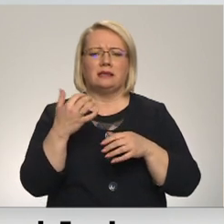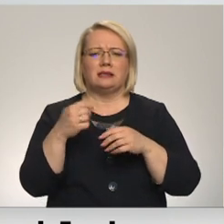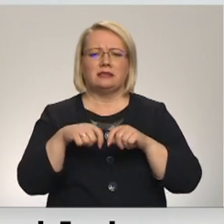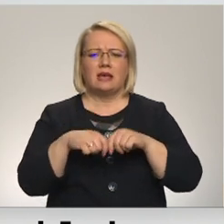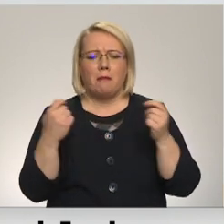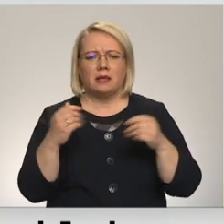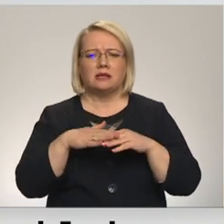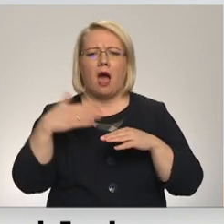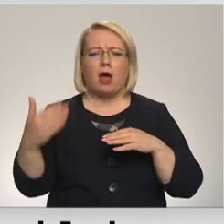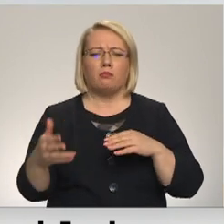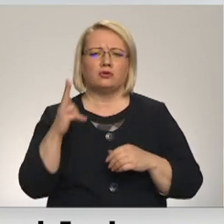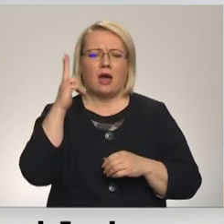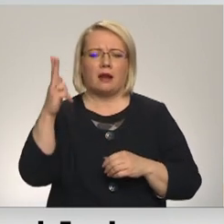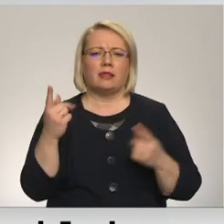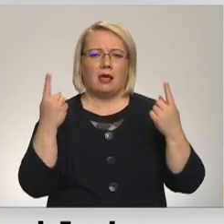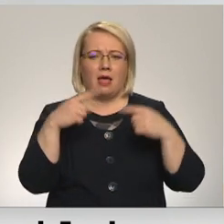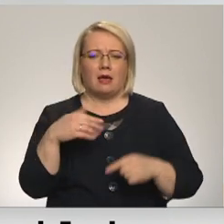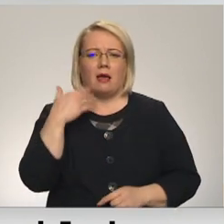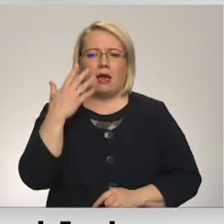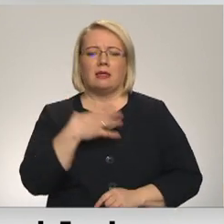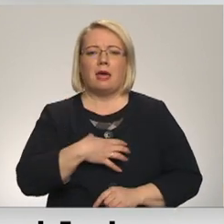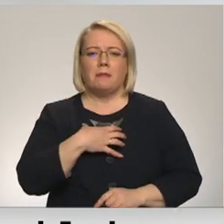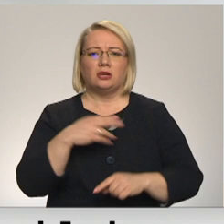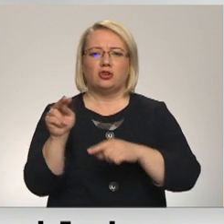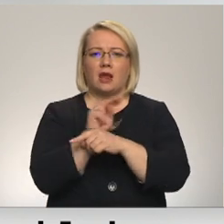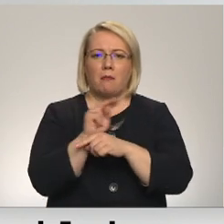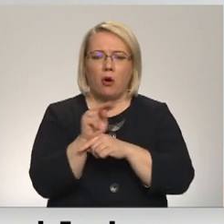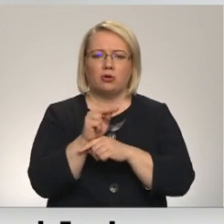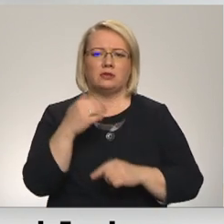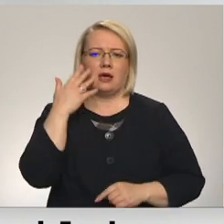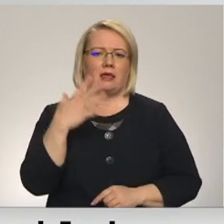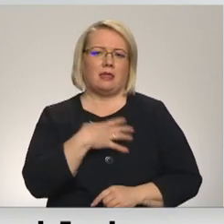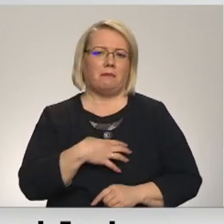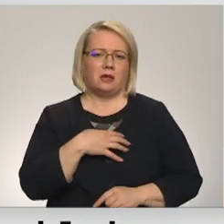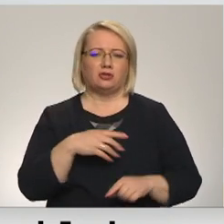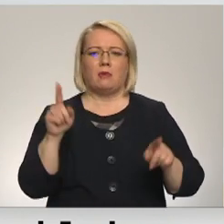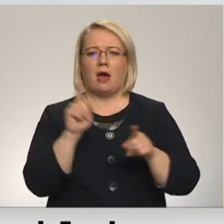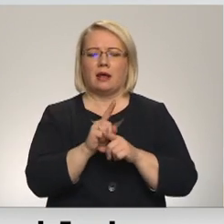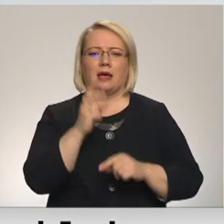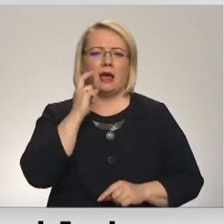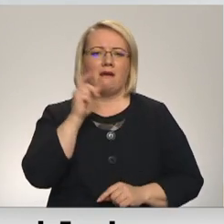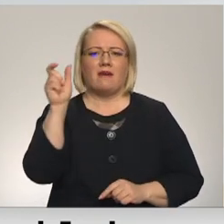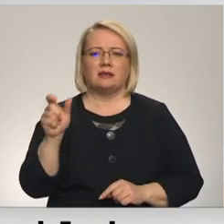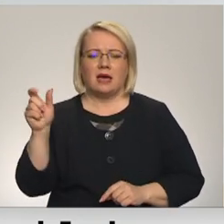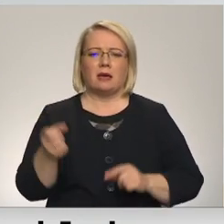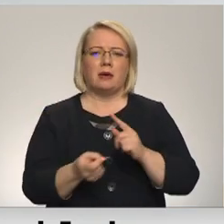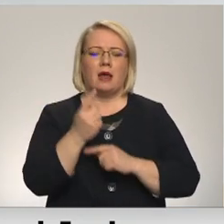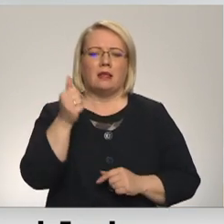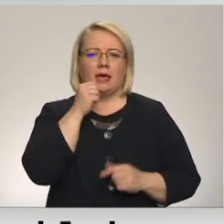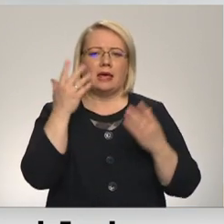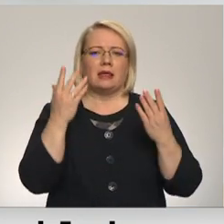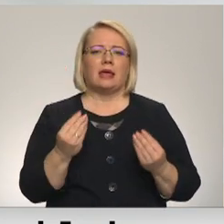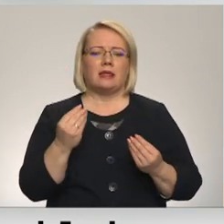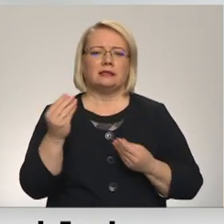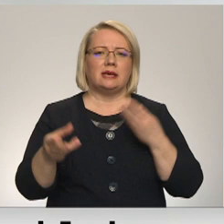garantijas laika, kad ir nepieciešams remonts, kad ir nepieciešams arī, ka vecākiem rada ikdienas